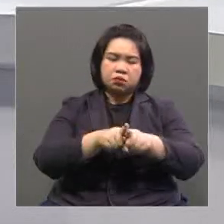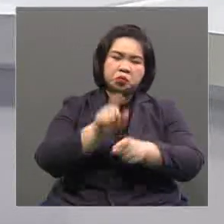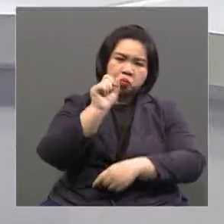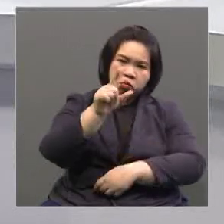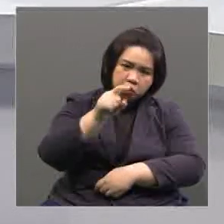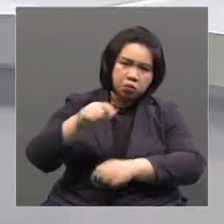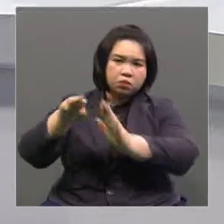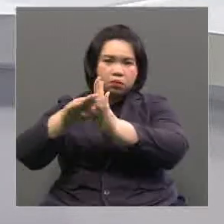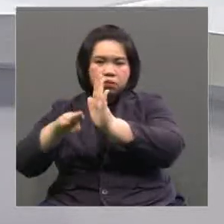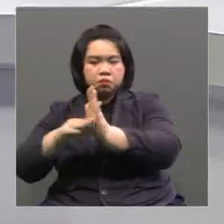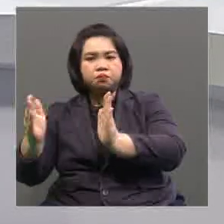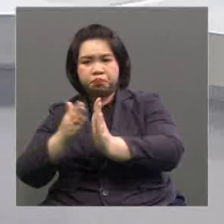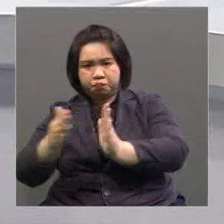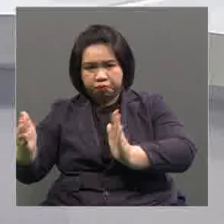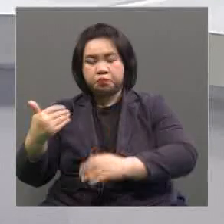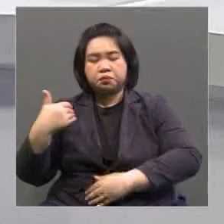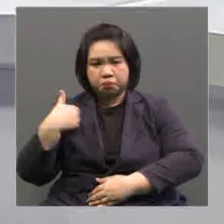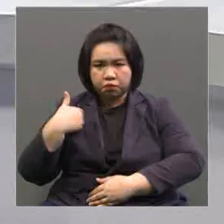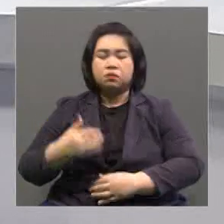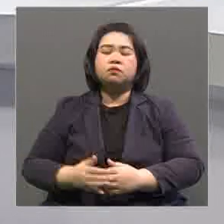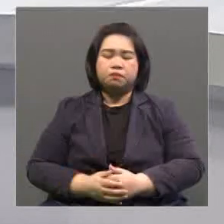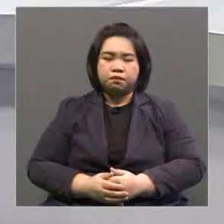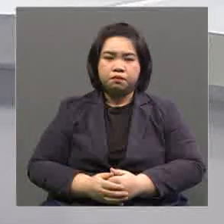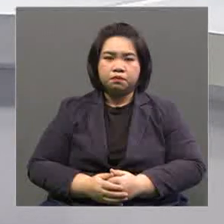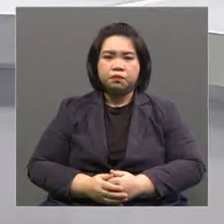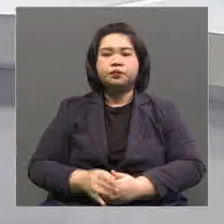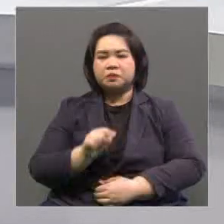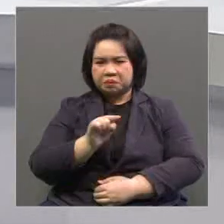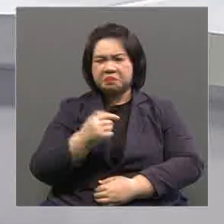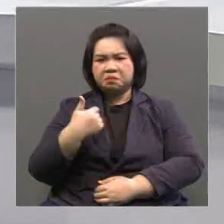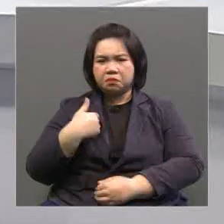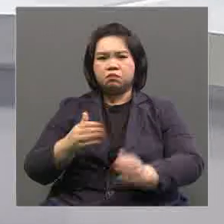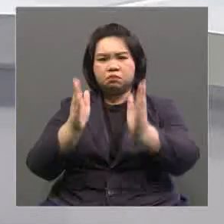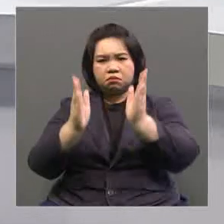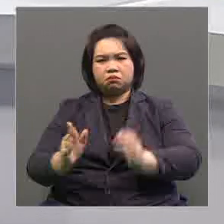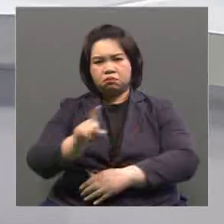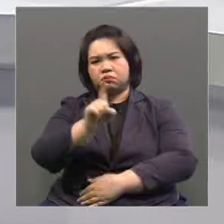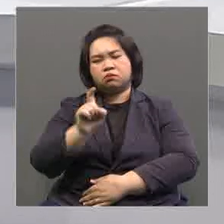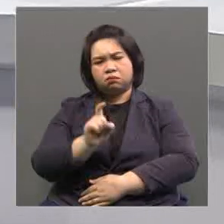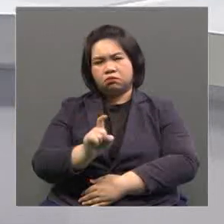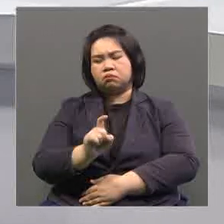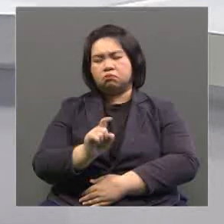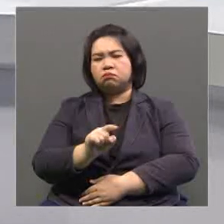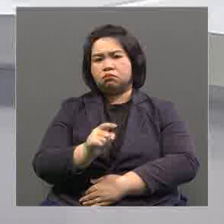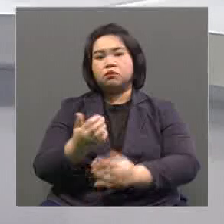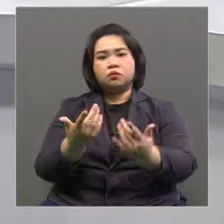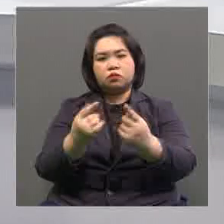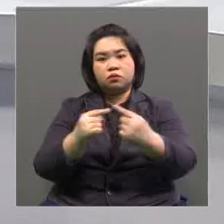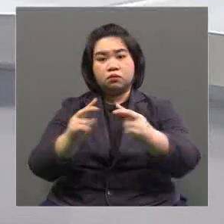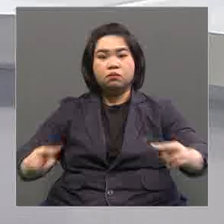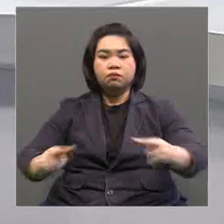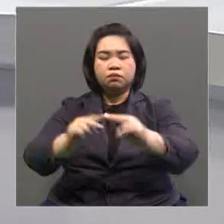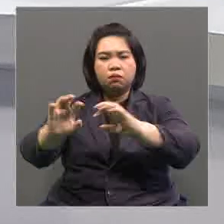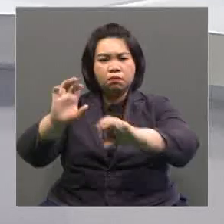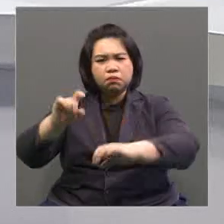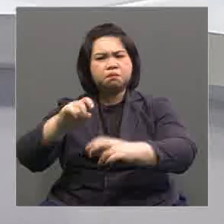เกี่กับปืนด้วยเช่นกันเมื่อวนี้ใช่แล้วค่ะซึ่งแน่นอนนะคะว่าประเด็นนี้เนี่ยมันมีคนตั้งคำถามแล้วก็รอความคืบหน้ากันมากมายเลยนะ